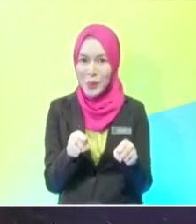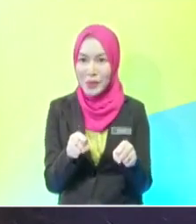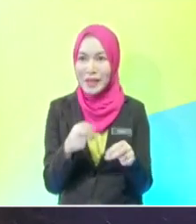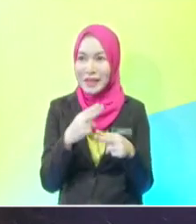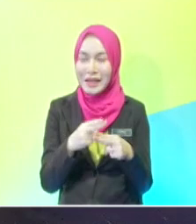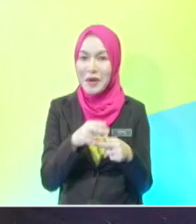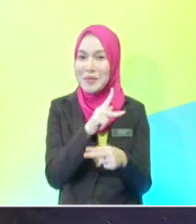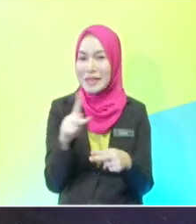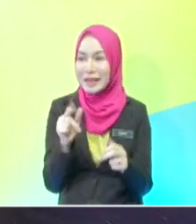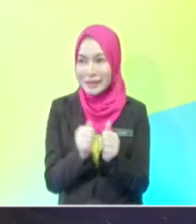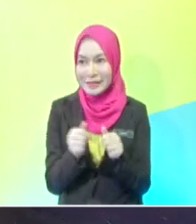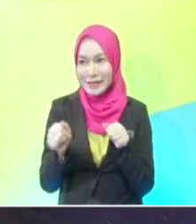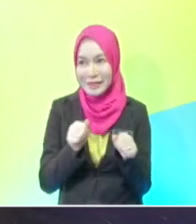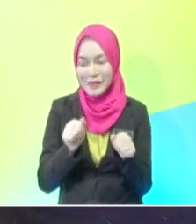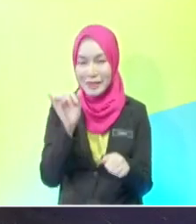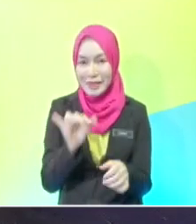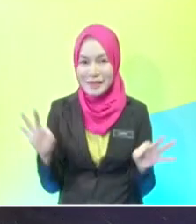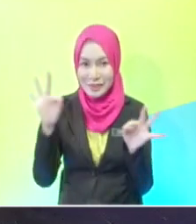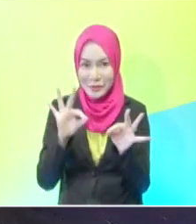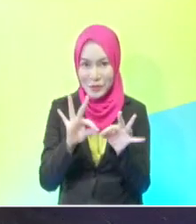dengan activity yang seperti ini